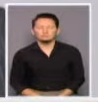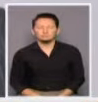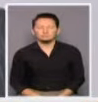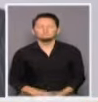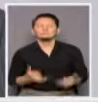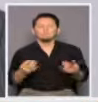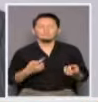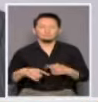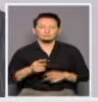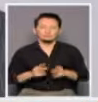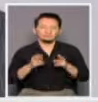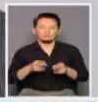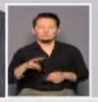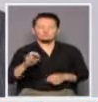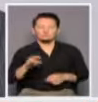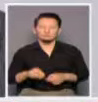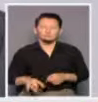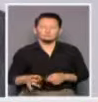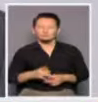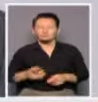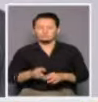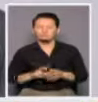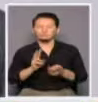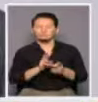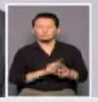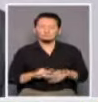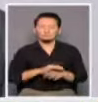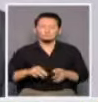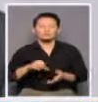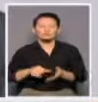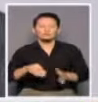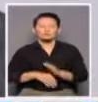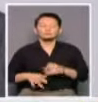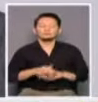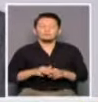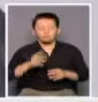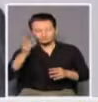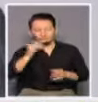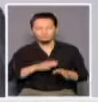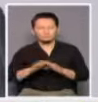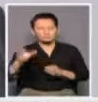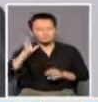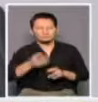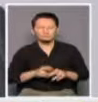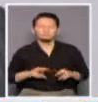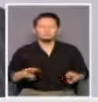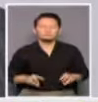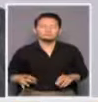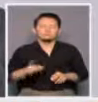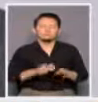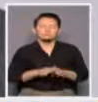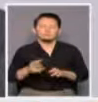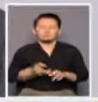Сегодня мы приехали в Макатский район, провели встречу с депутатами района, выслушали их мнение. Также встретились с акимом района, рассмотрели